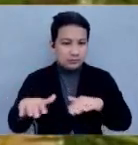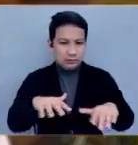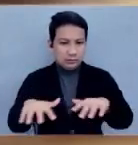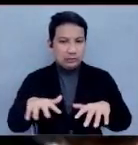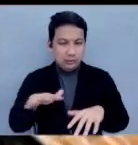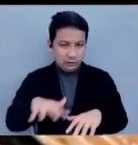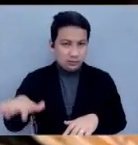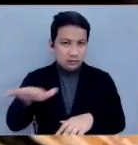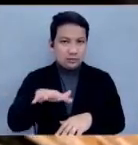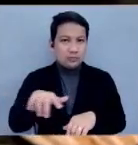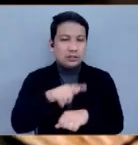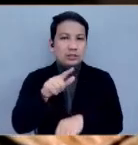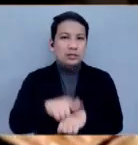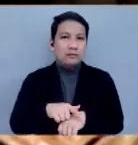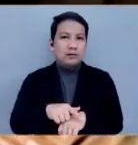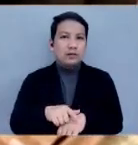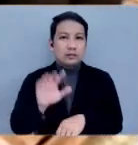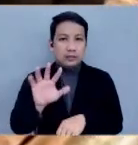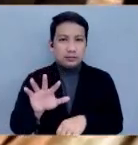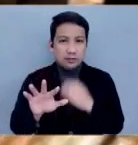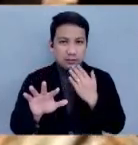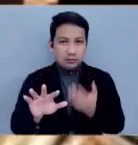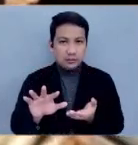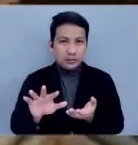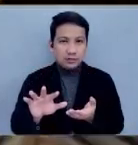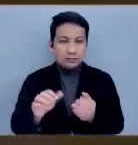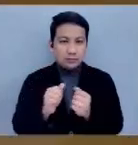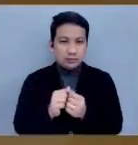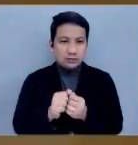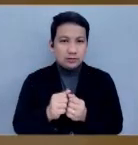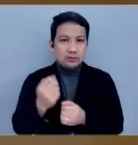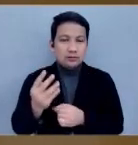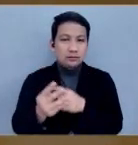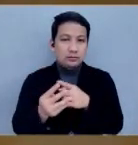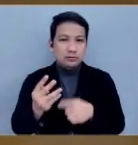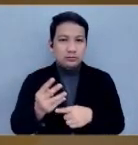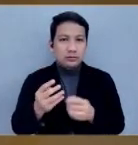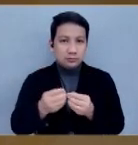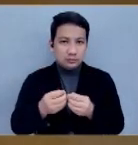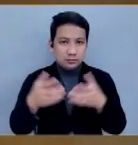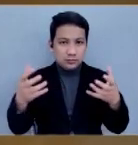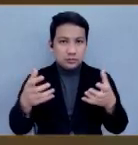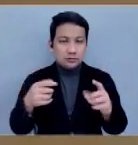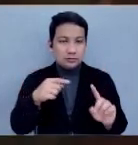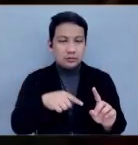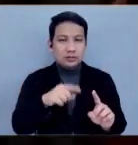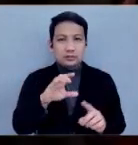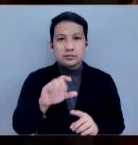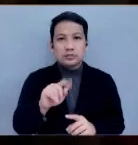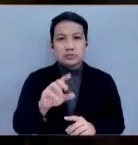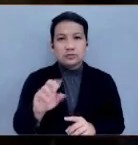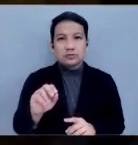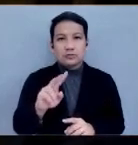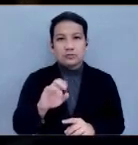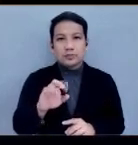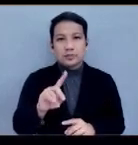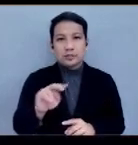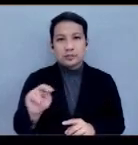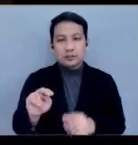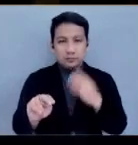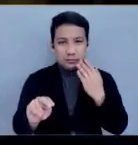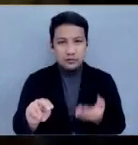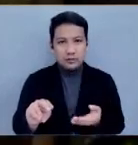lupa. 5 ang nasawi sa sunog kasama ang may-ari ng pag-awaan ng paputok na si Chito Berdin. Patay din ang kanyang anak na si